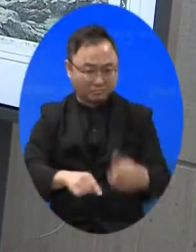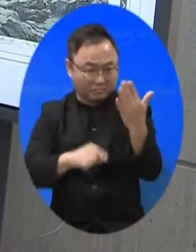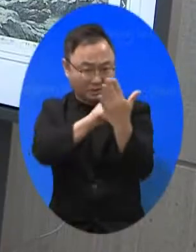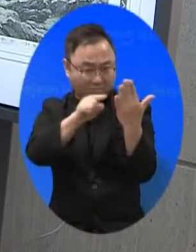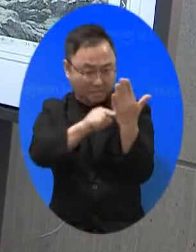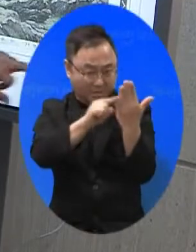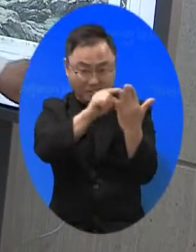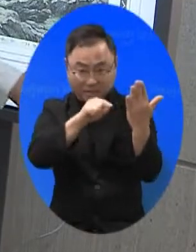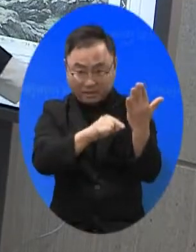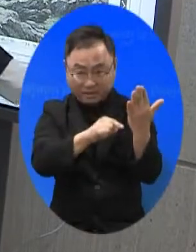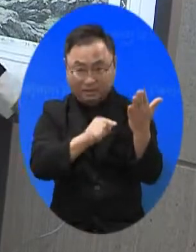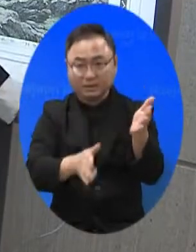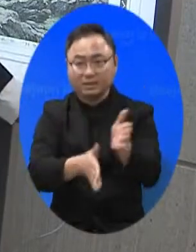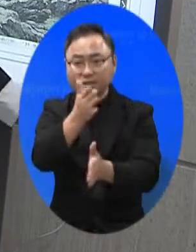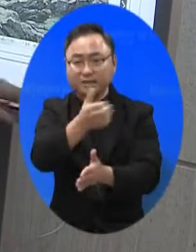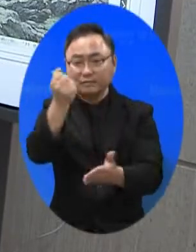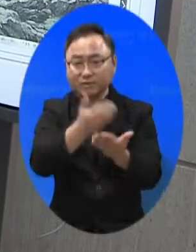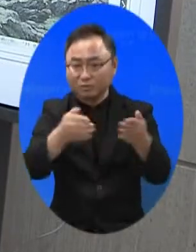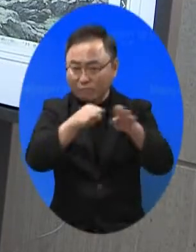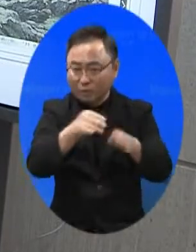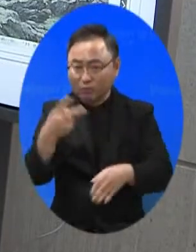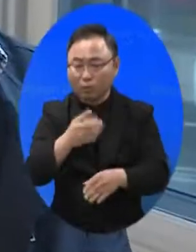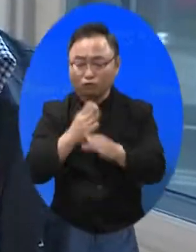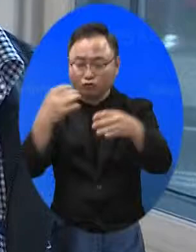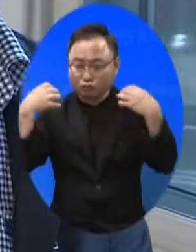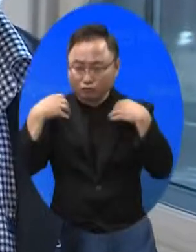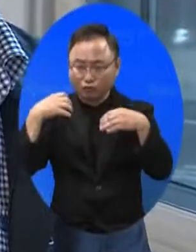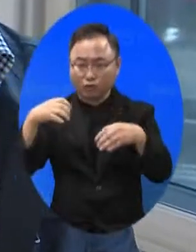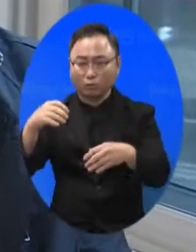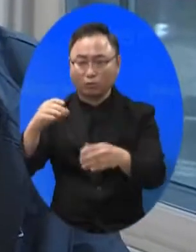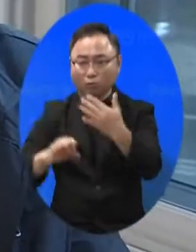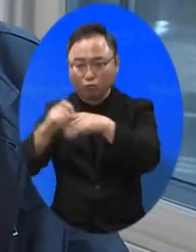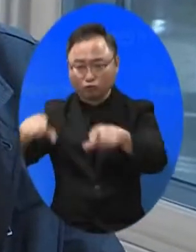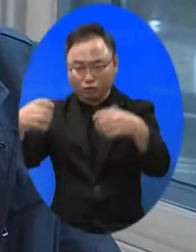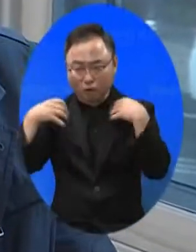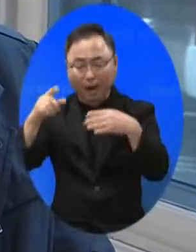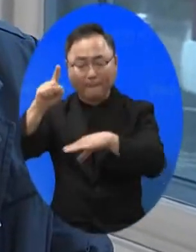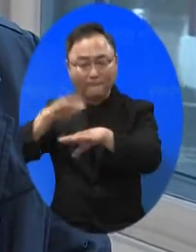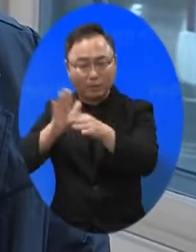동네 미술관을 시립미술관을 비롯해 중구청,